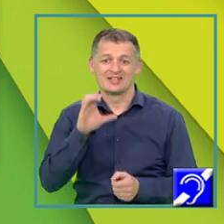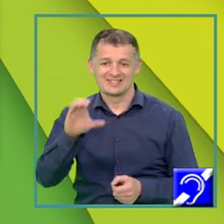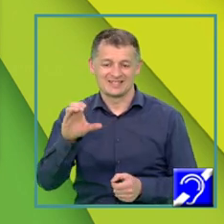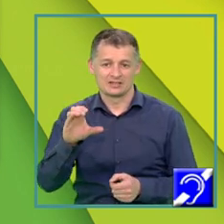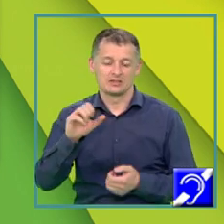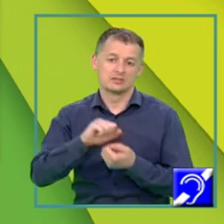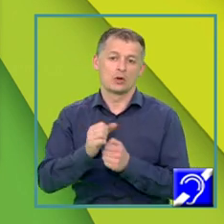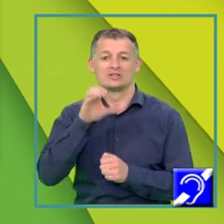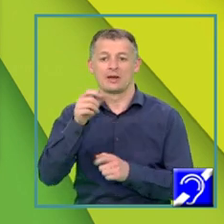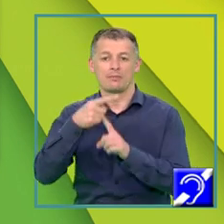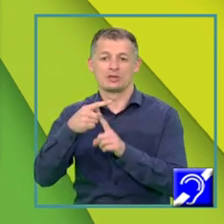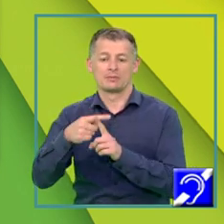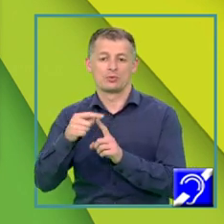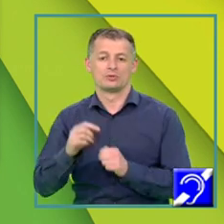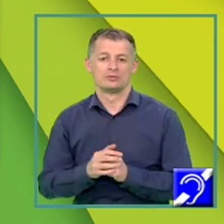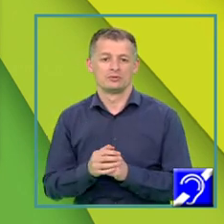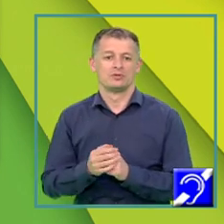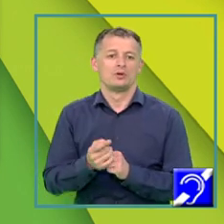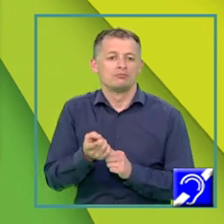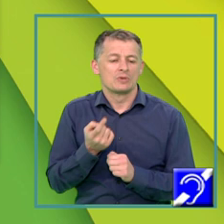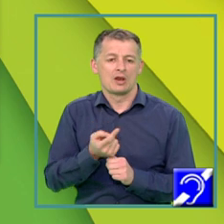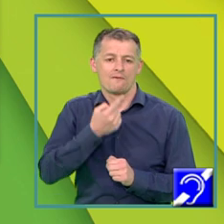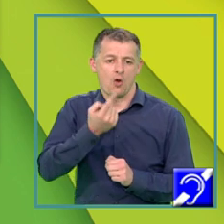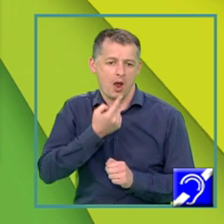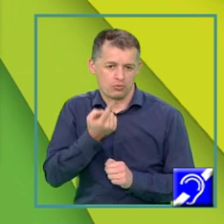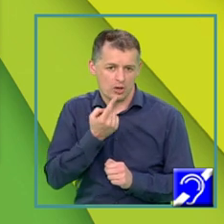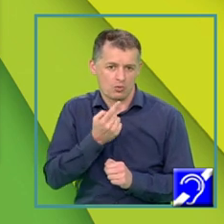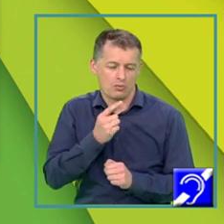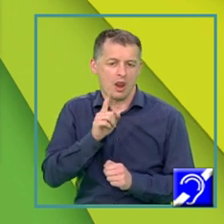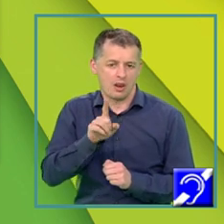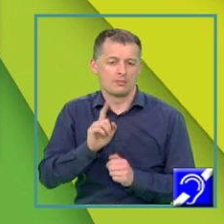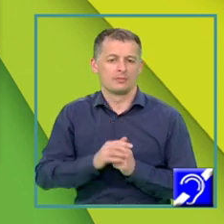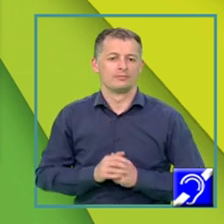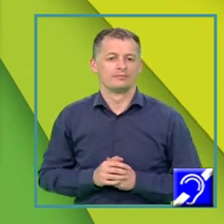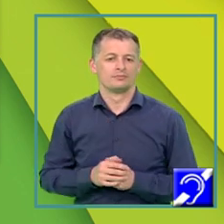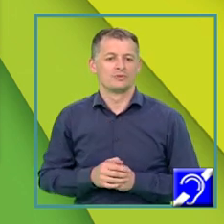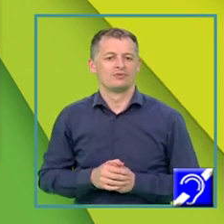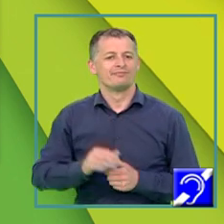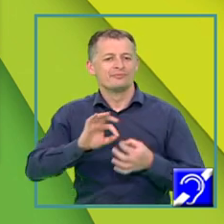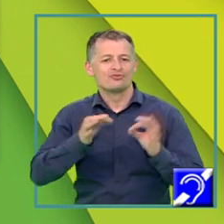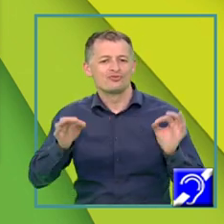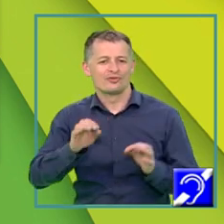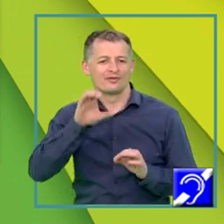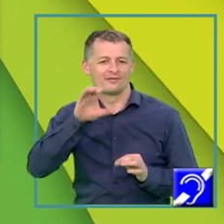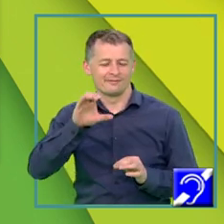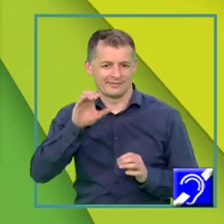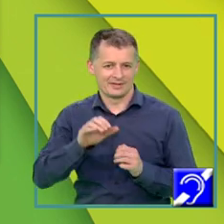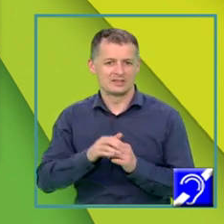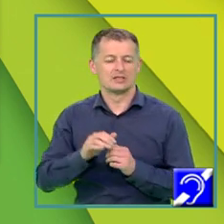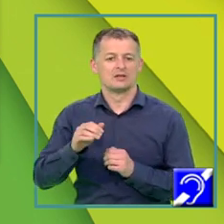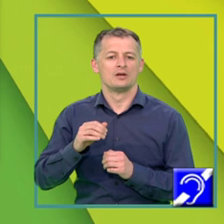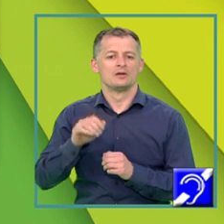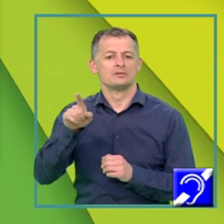asemenea situații plus un tip scalar din vocabularul de bază ale limbajului șirul de caractere sunt însă tablouri unidimensionale